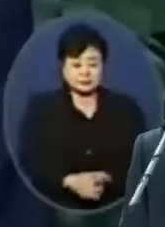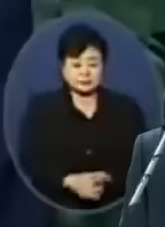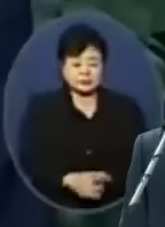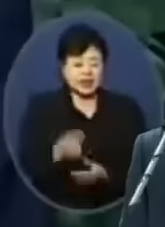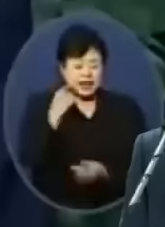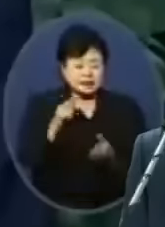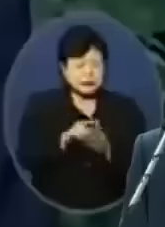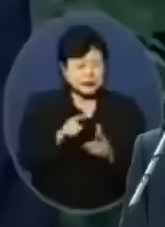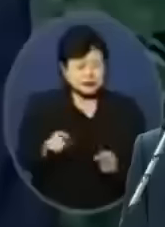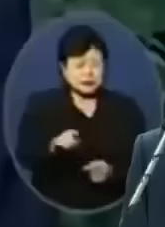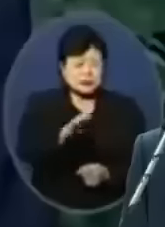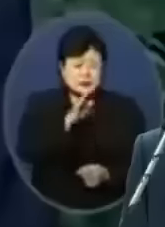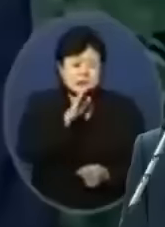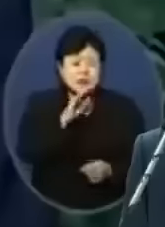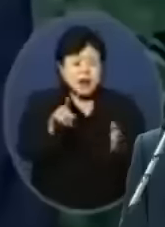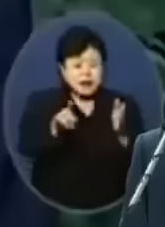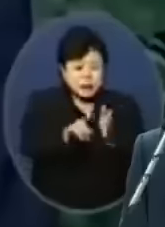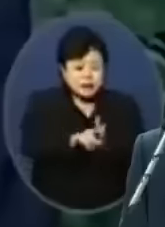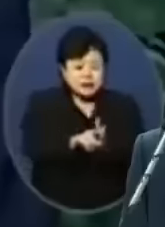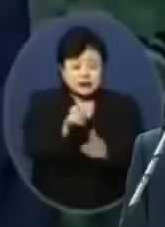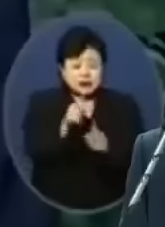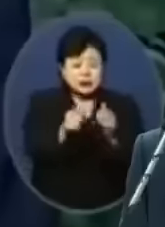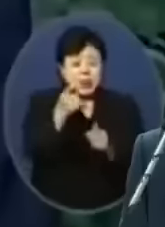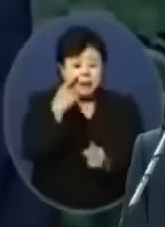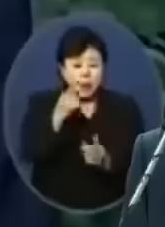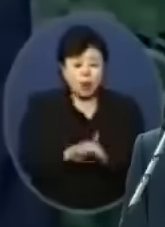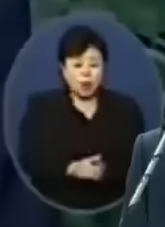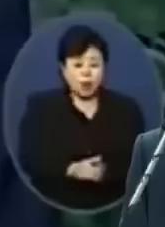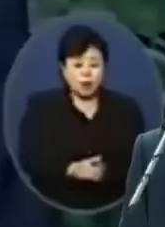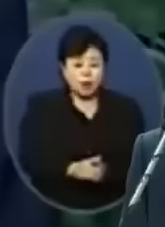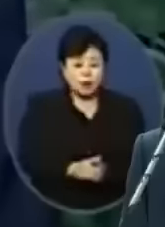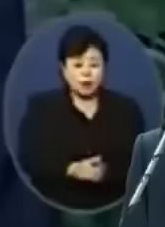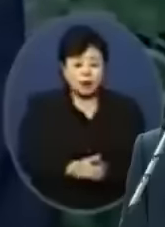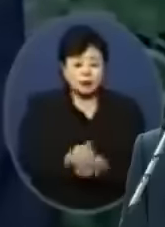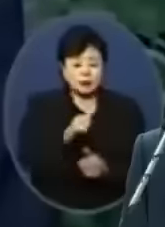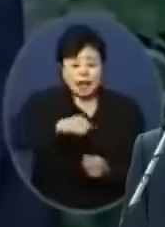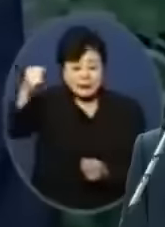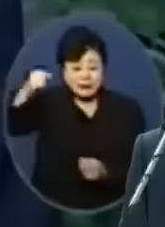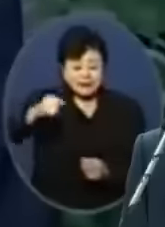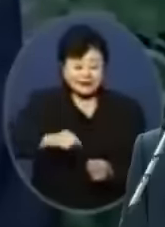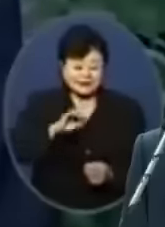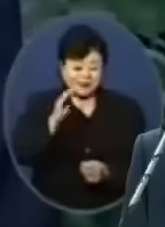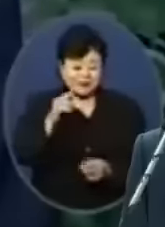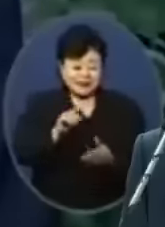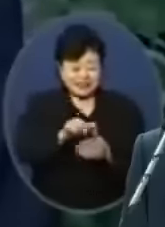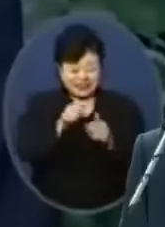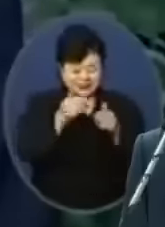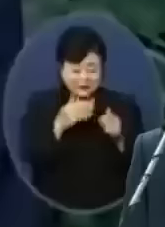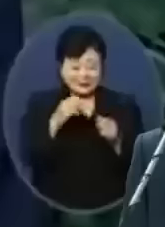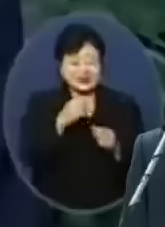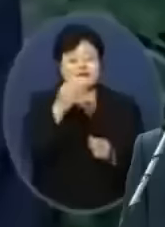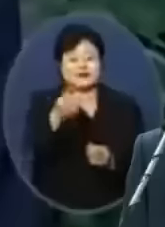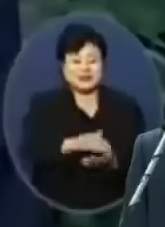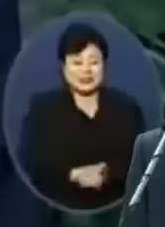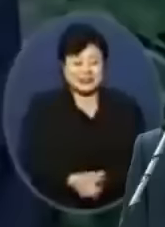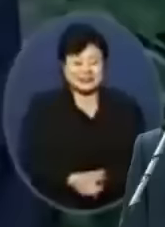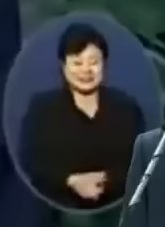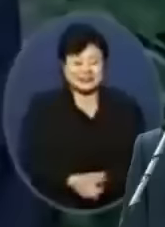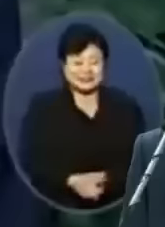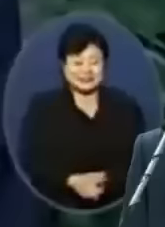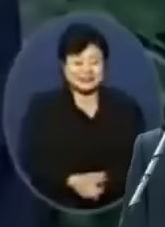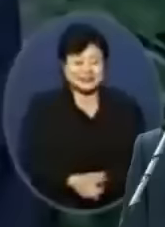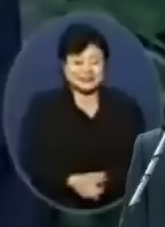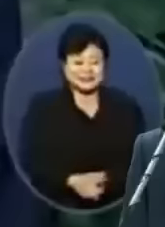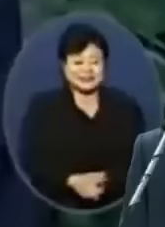가짜로 믿는 것이 아니라 진짜로 믿는 것을 시험해 보시고 그 시험에 합격되면 하나님은 응답해 주시는 것입니다.